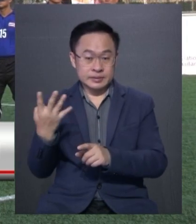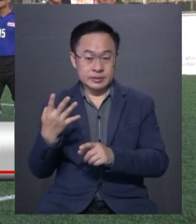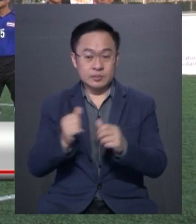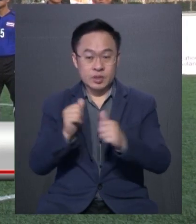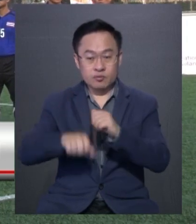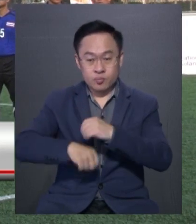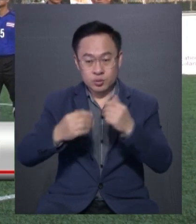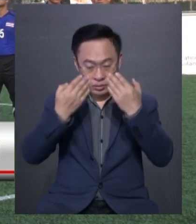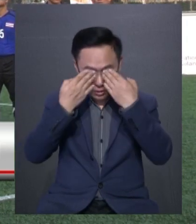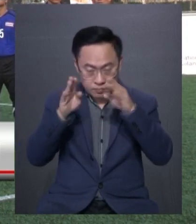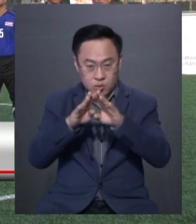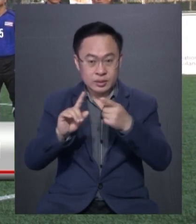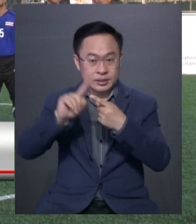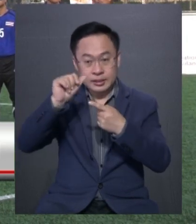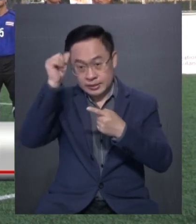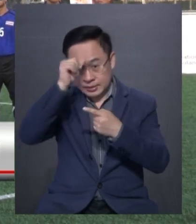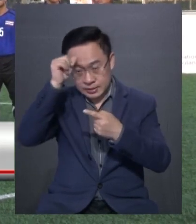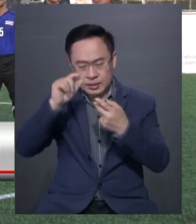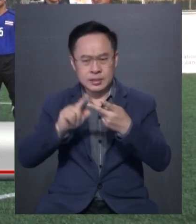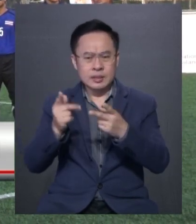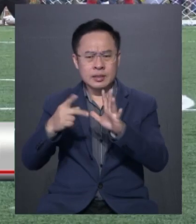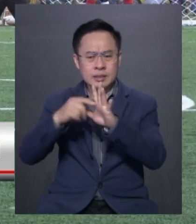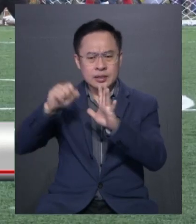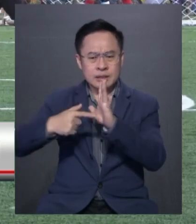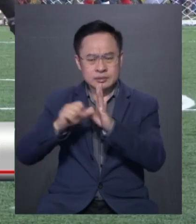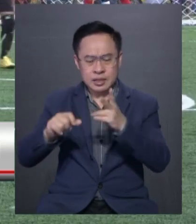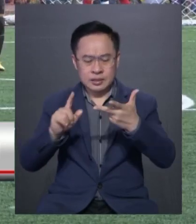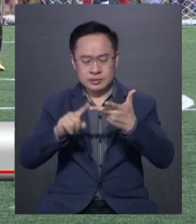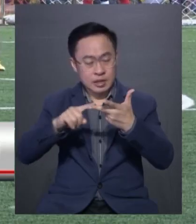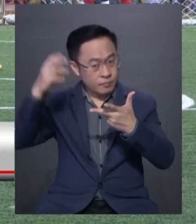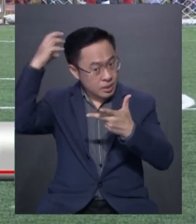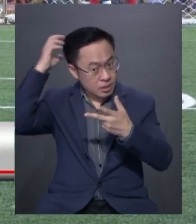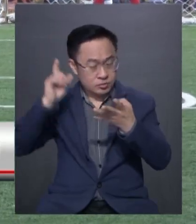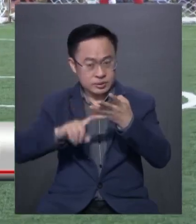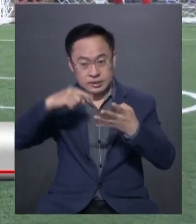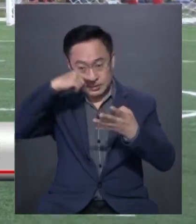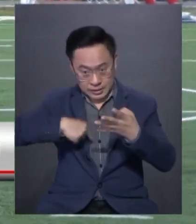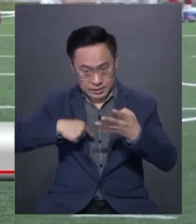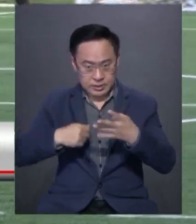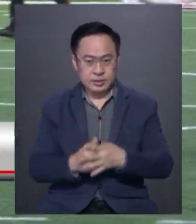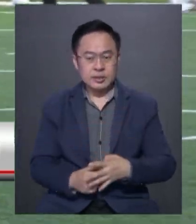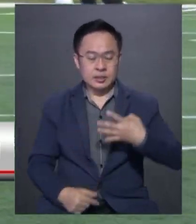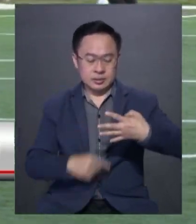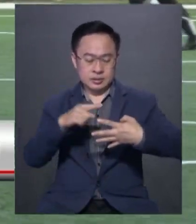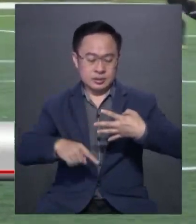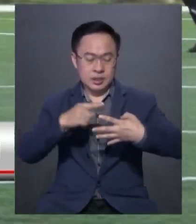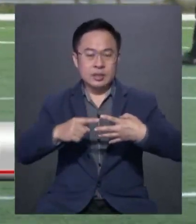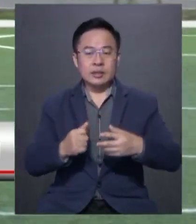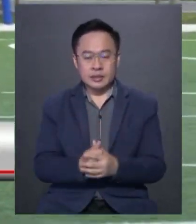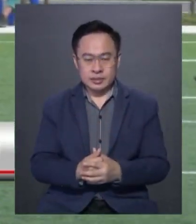ขันประกอบด้วยอินเดียคาซัคสถานลาวแล้วก็ไทยค่ะก็แข่งแบบพบกันหมดเมื่อวานนี้การแข่งขันในรอ